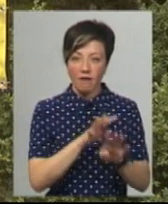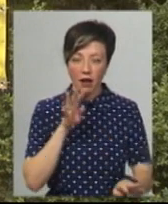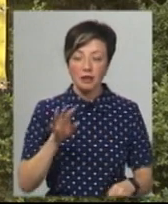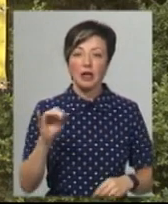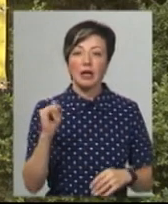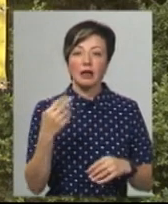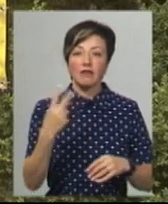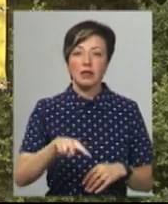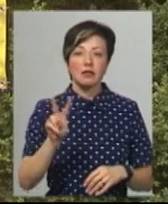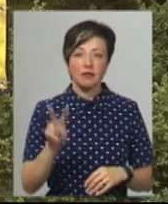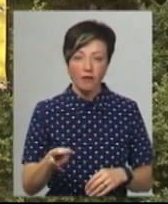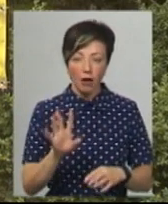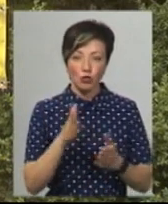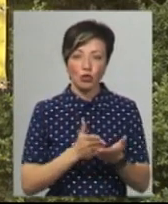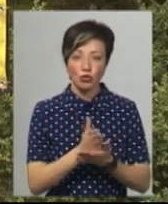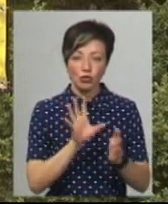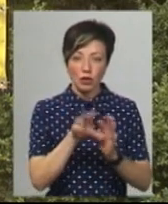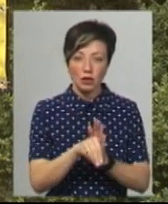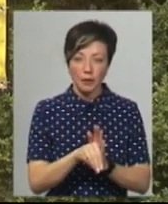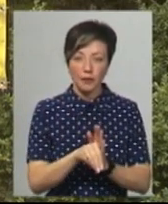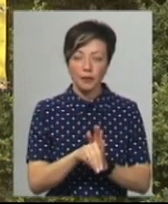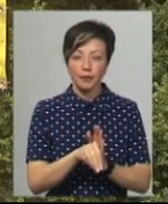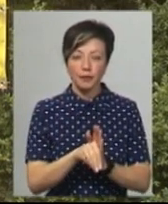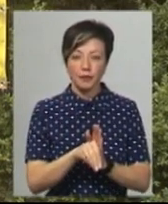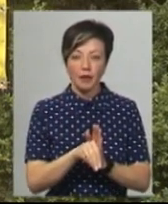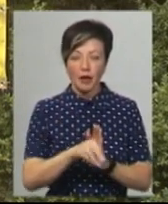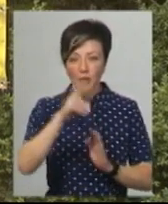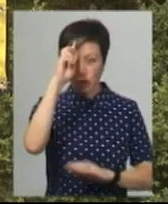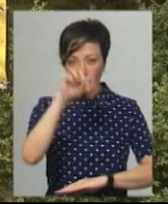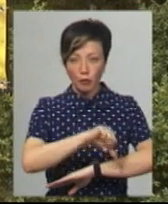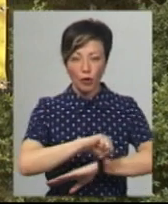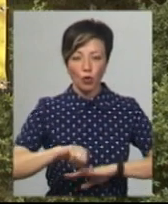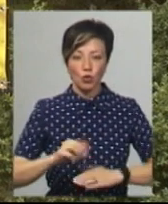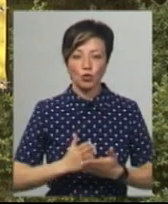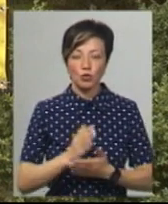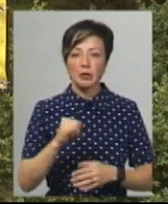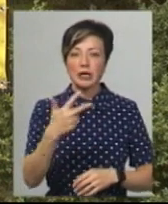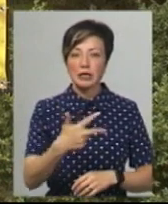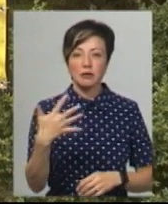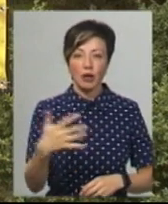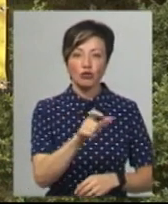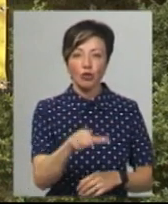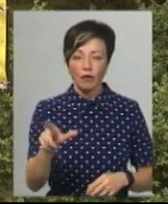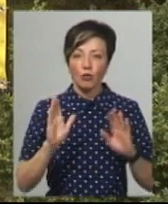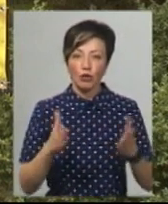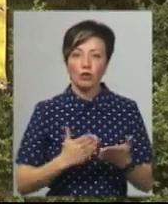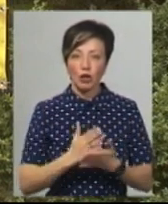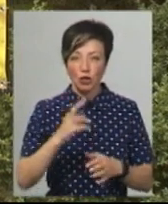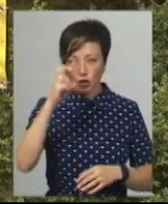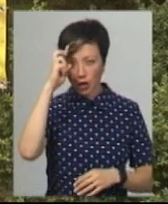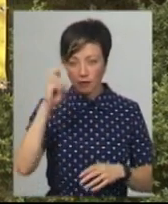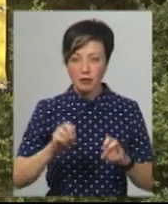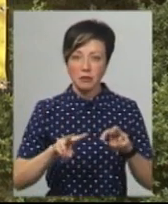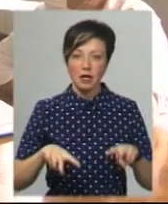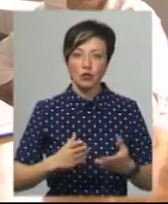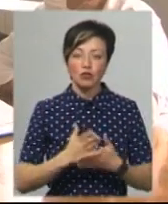також 22 піде служити до Державної прикордонної служби і 35 чоловік буде служити у Державній